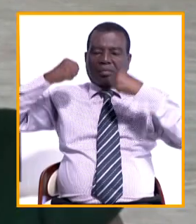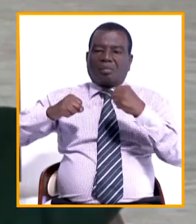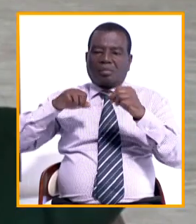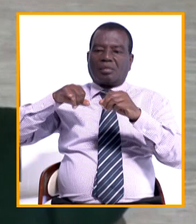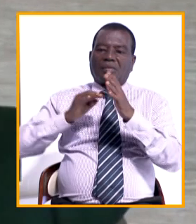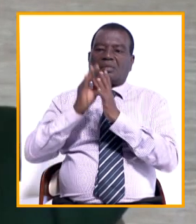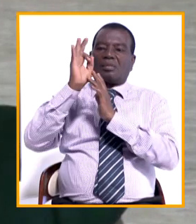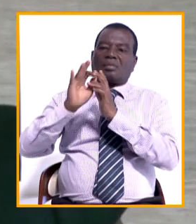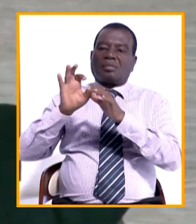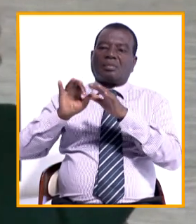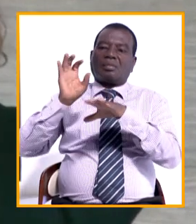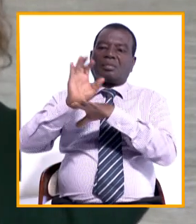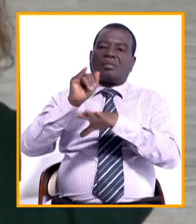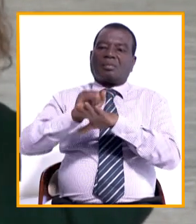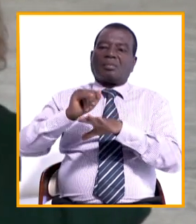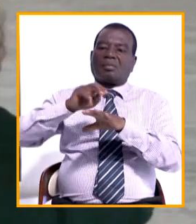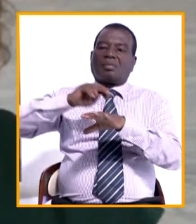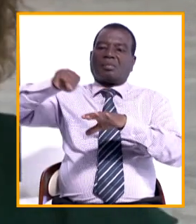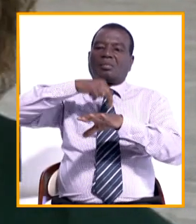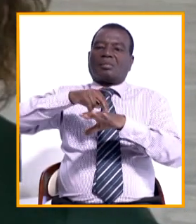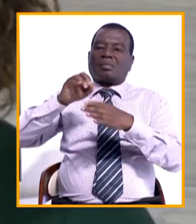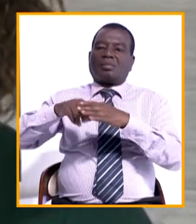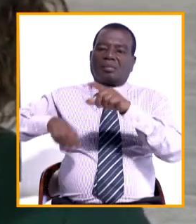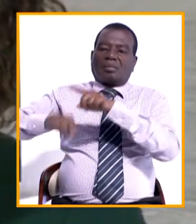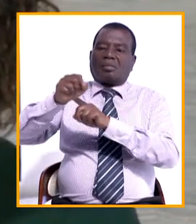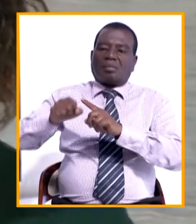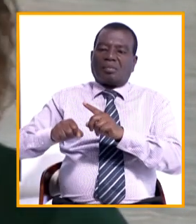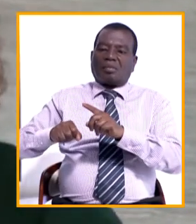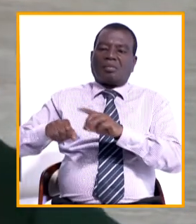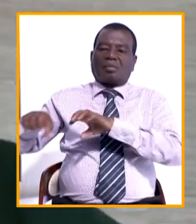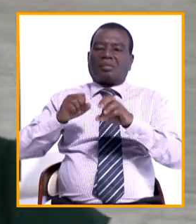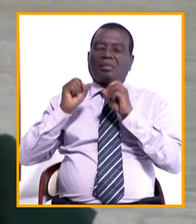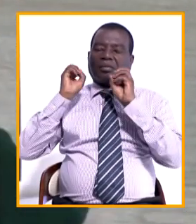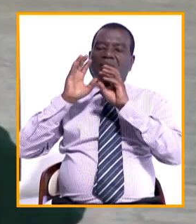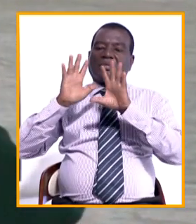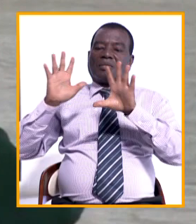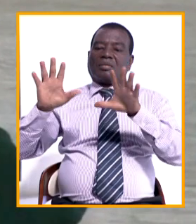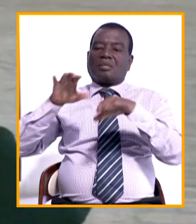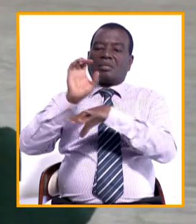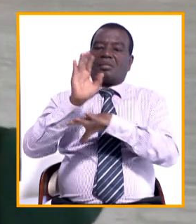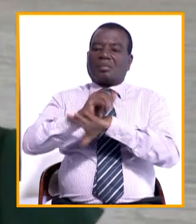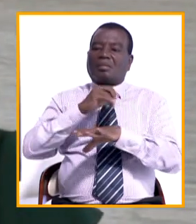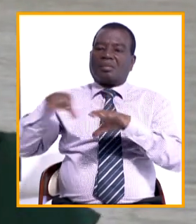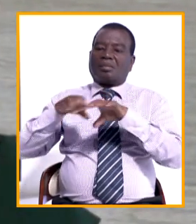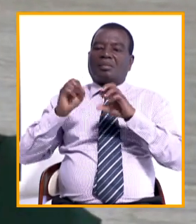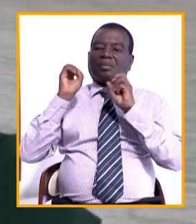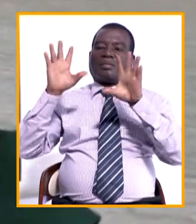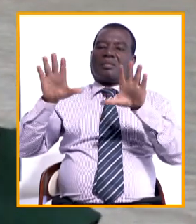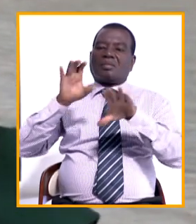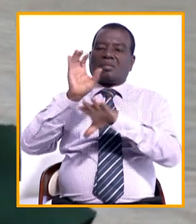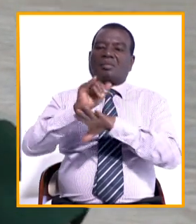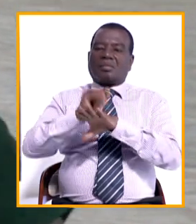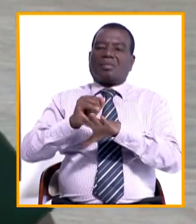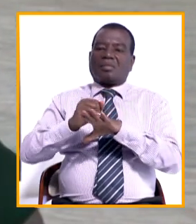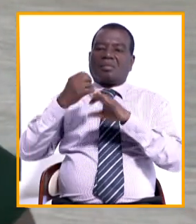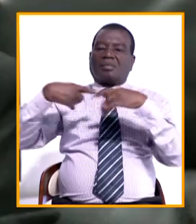d'Ivoire au niveau du football, faire briller la Côte d'Ivoire en matière d'éducation, c'est faire briller la Côte d'Ivoire tout pour